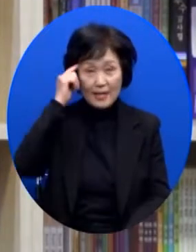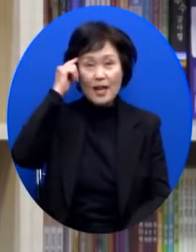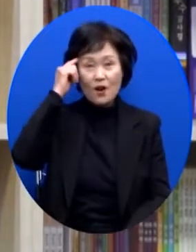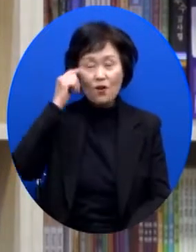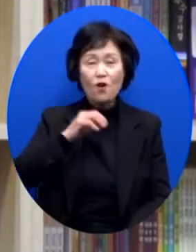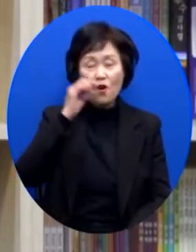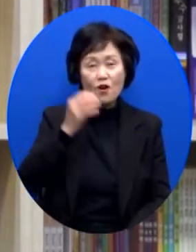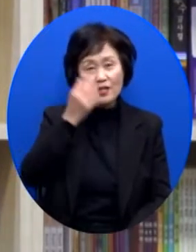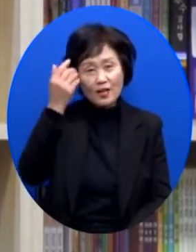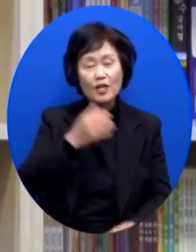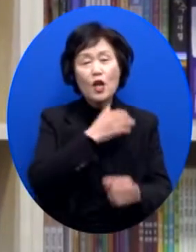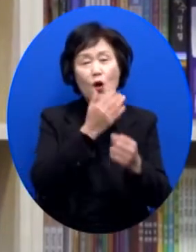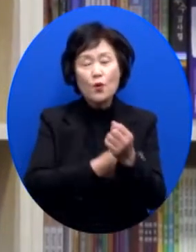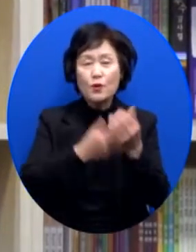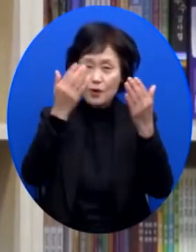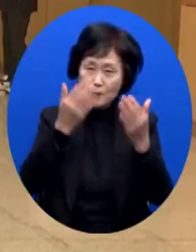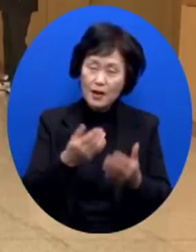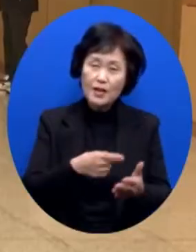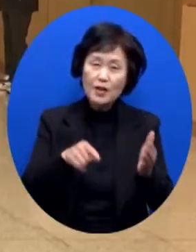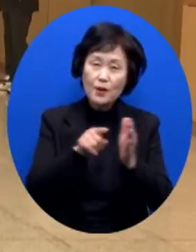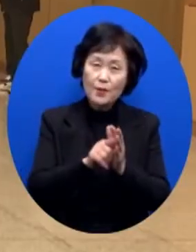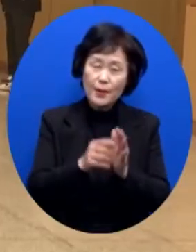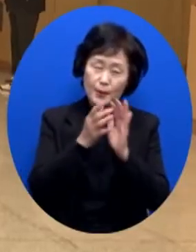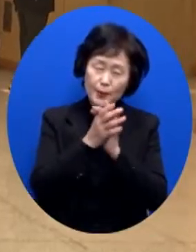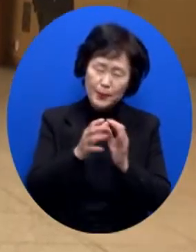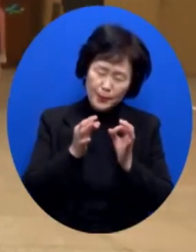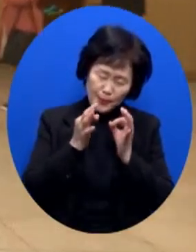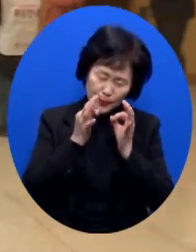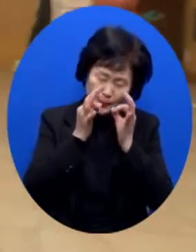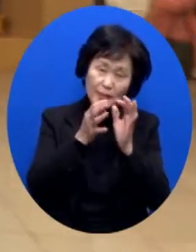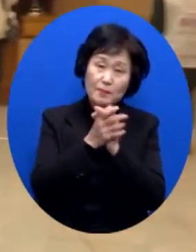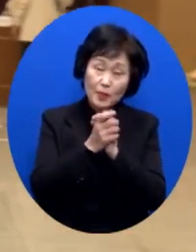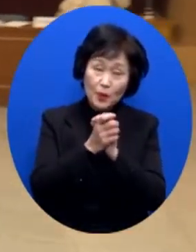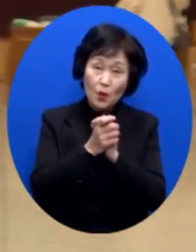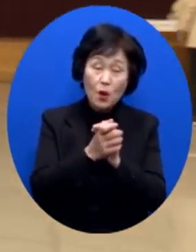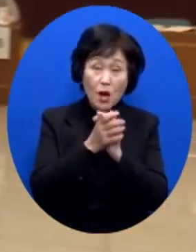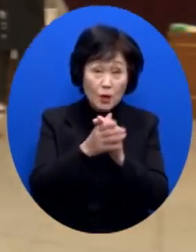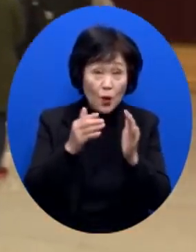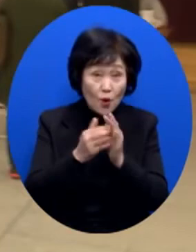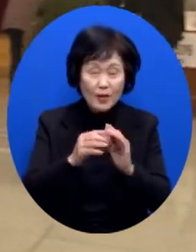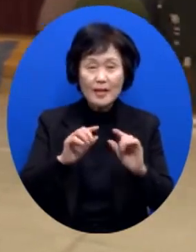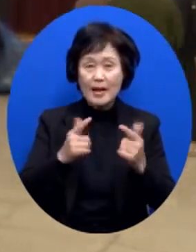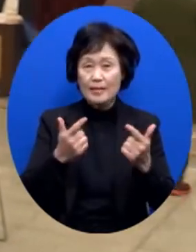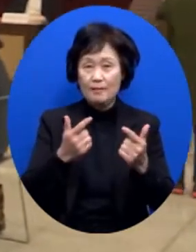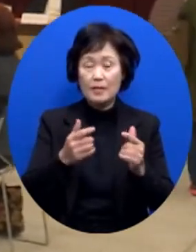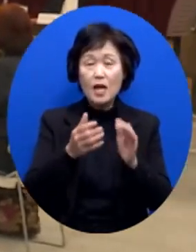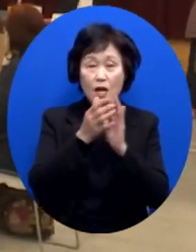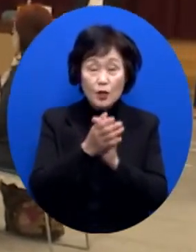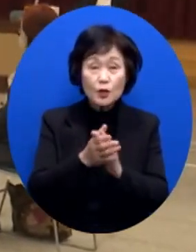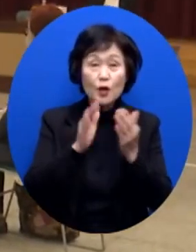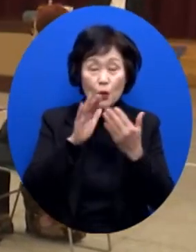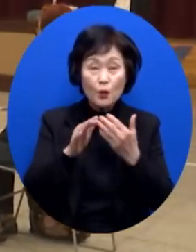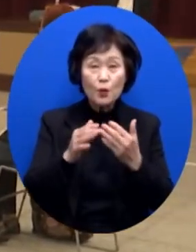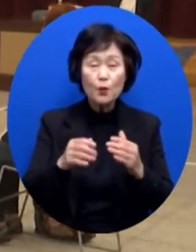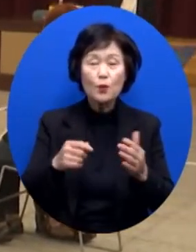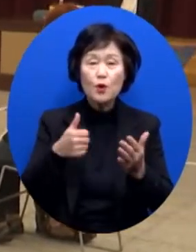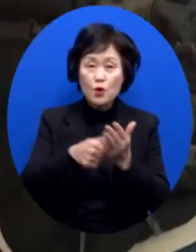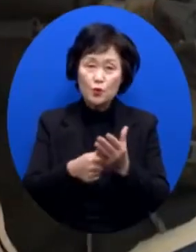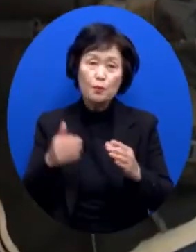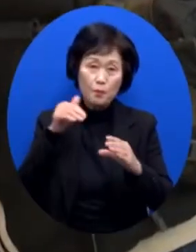밖에서 기도합니다 열심히 기도했는데 기도만 하지 않습니다 투표합니다 베 들어가 일어나서 투표합시다